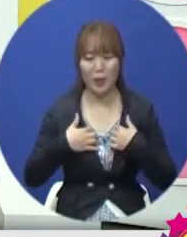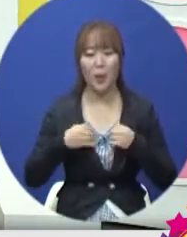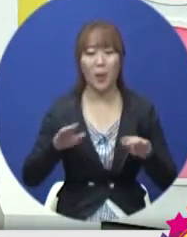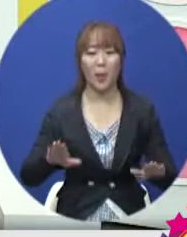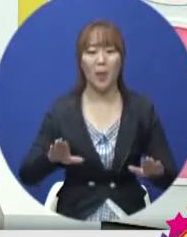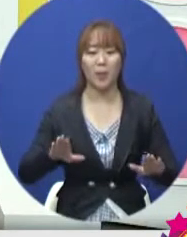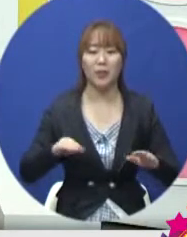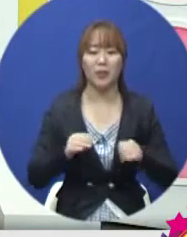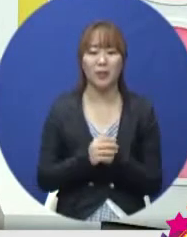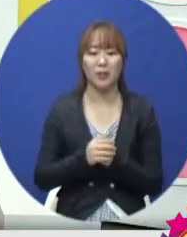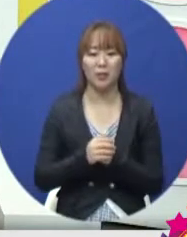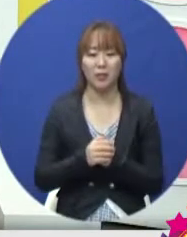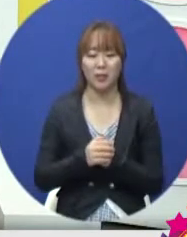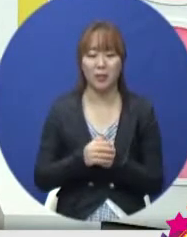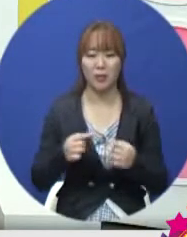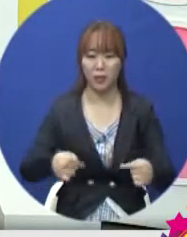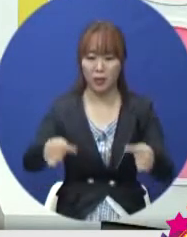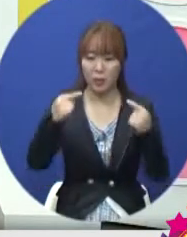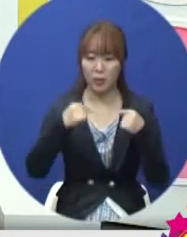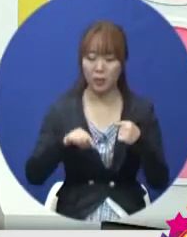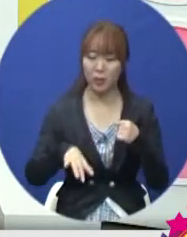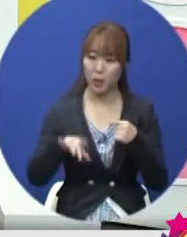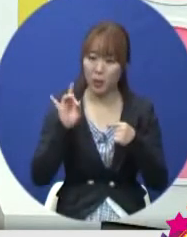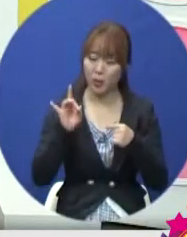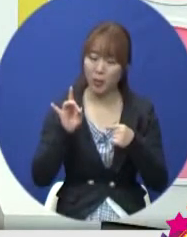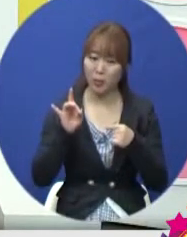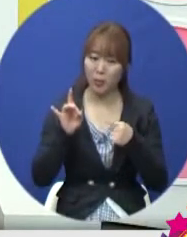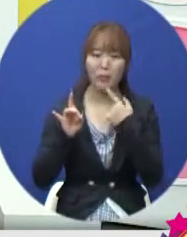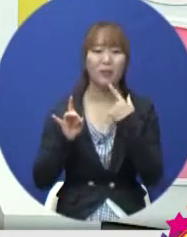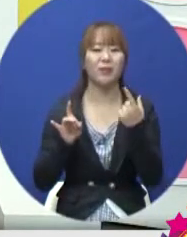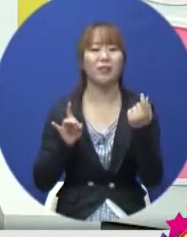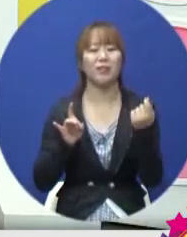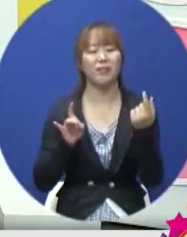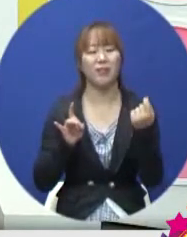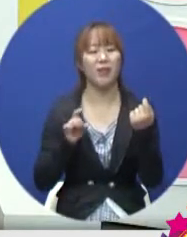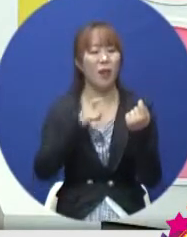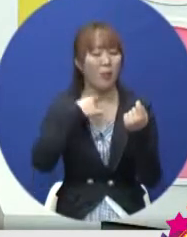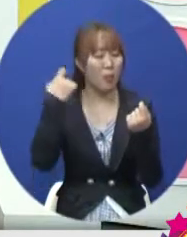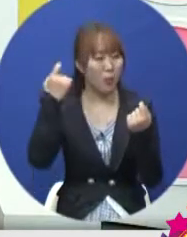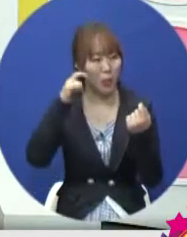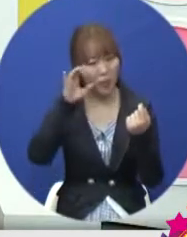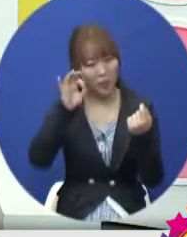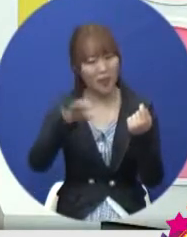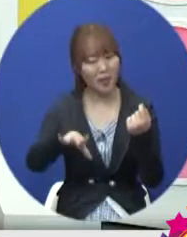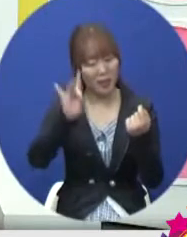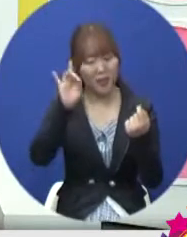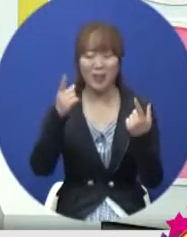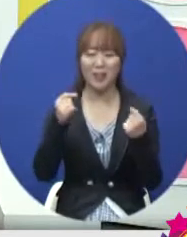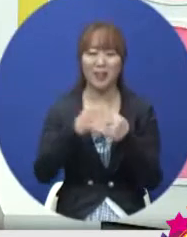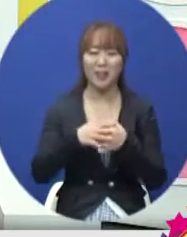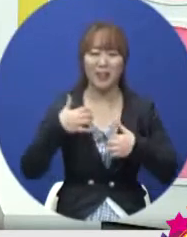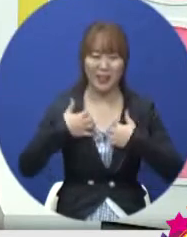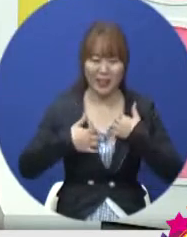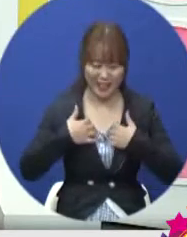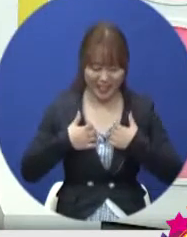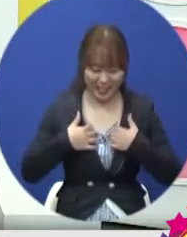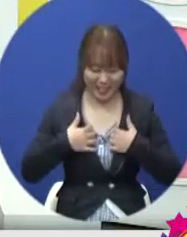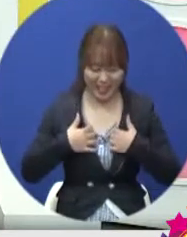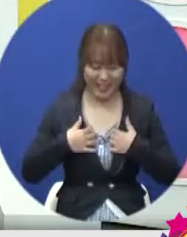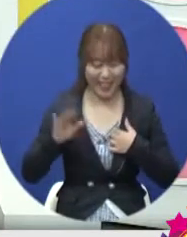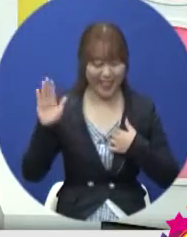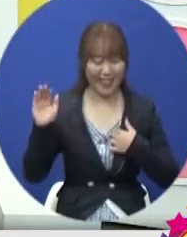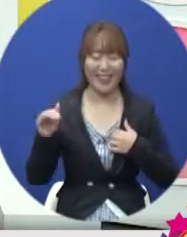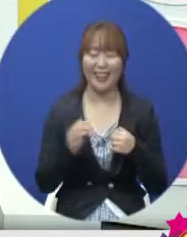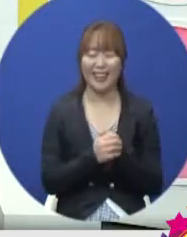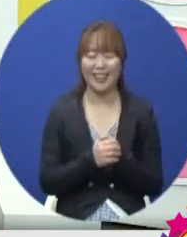오늘 처음 참가하시나요? 네, 네. 목소리를 들어보니까 그러신 것 같아. 반가, 반가. 반가,